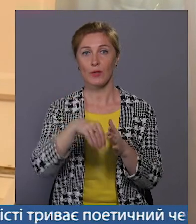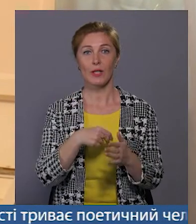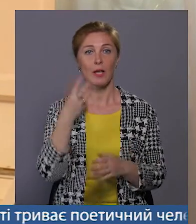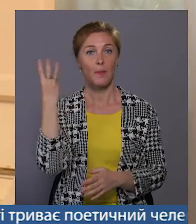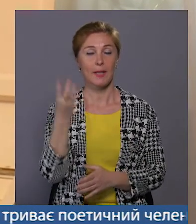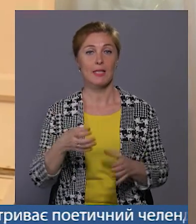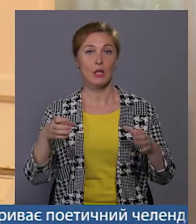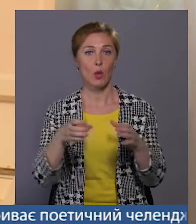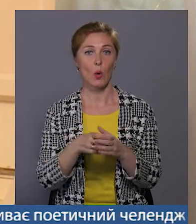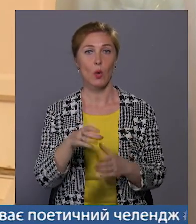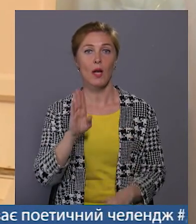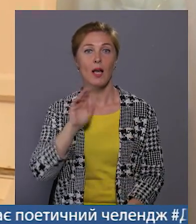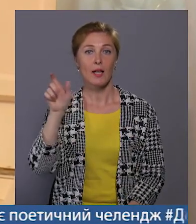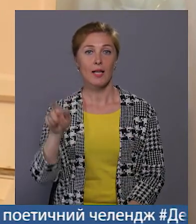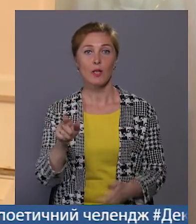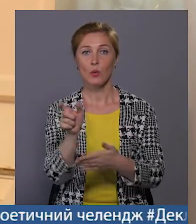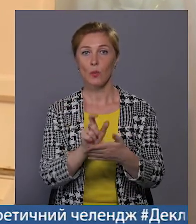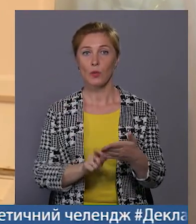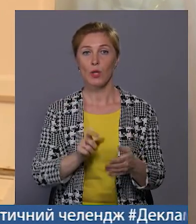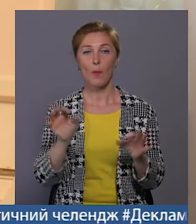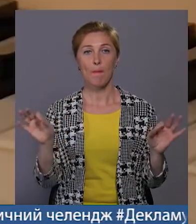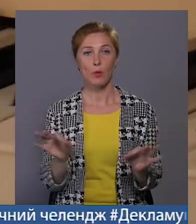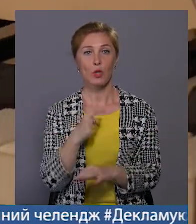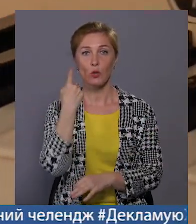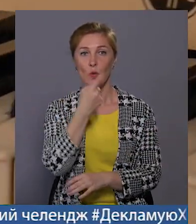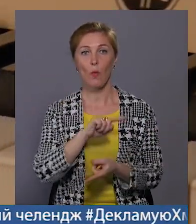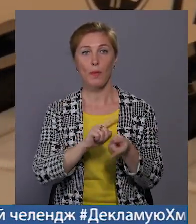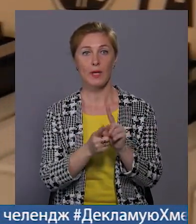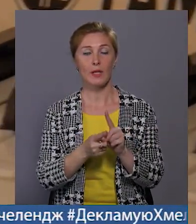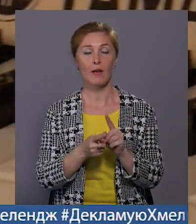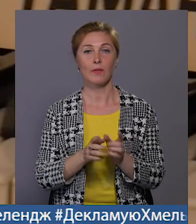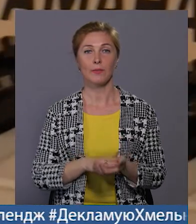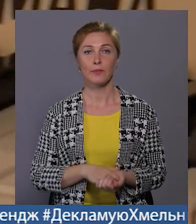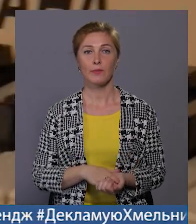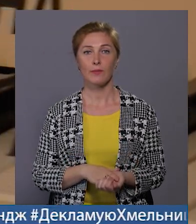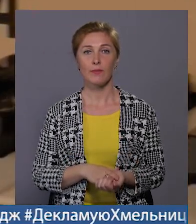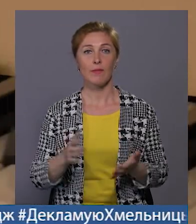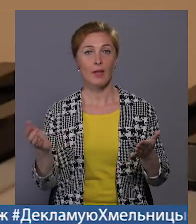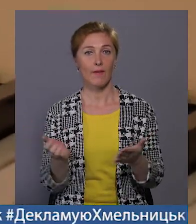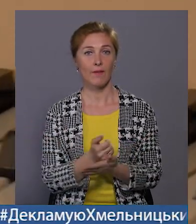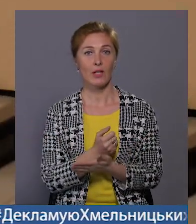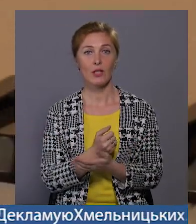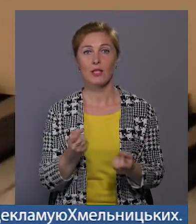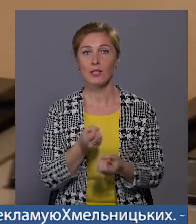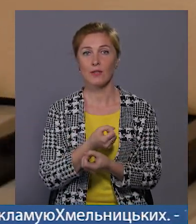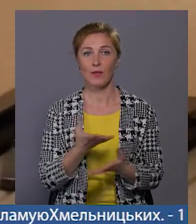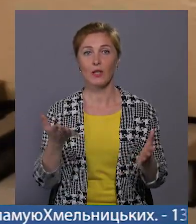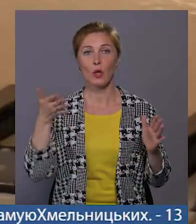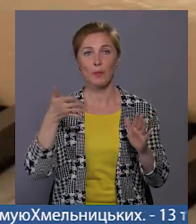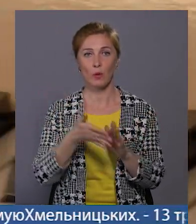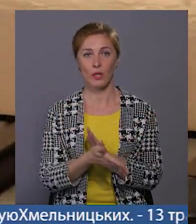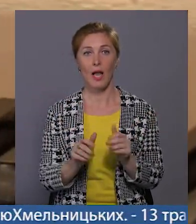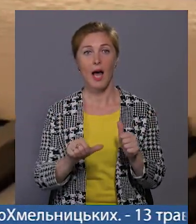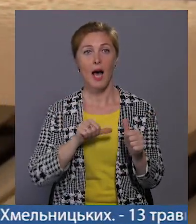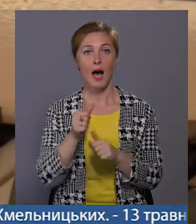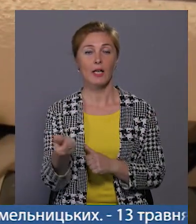хор. Лесину поезію музичною мовою переклав артист колективу Станіслав Ярецький. Вийшло надзвичайно світло та проникливо, а крім